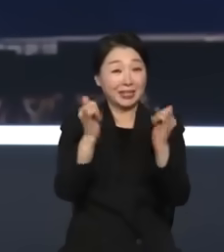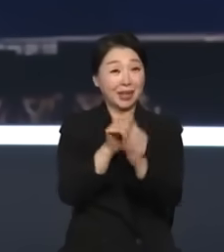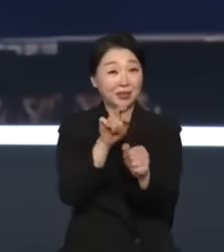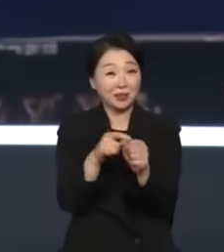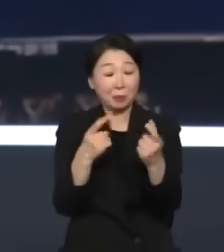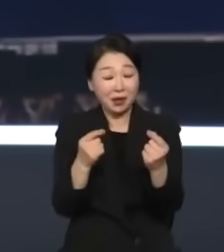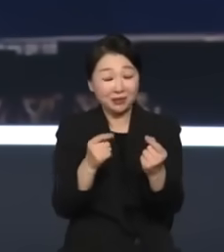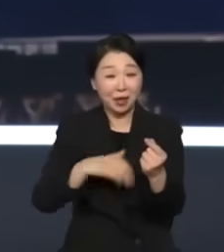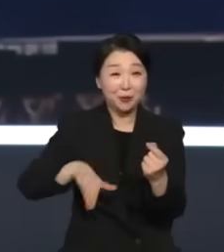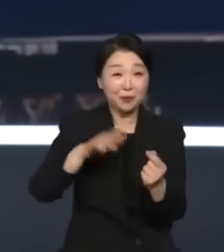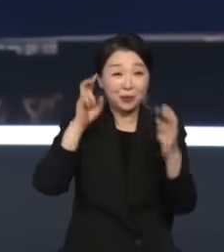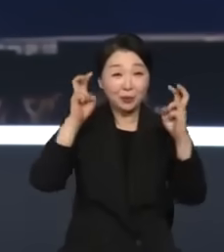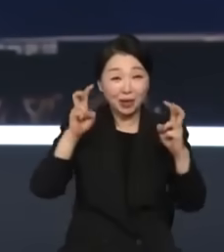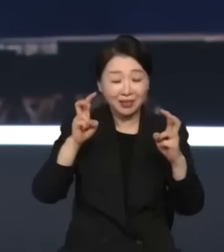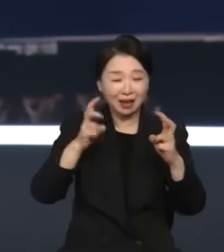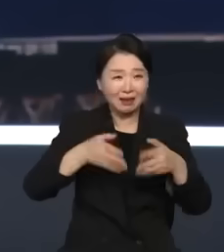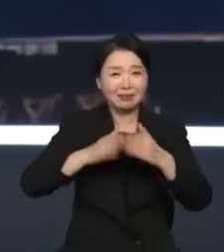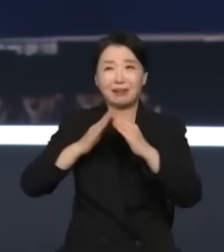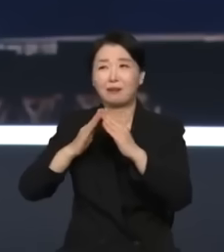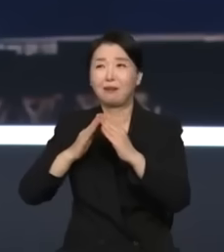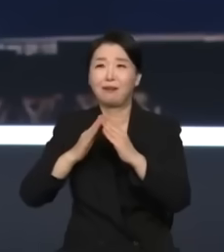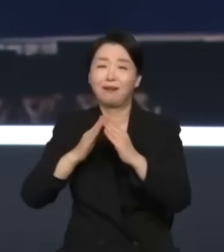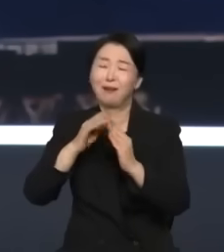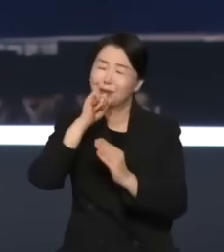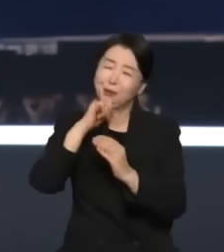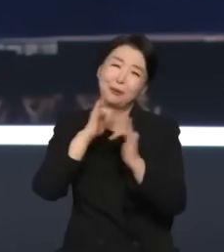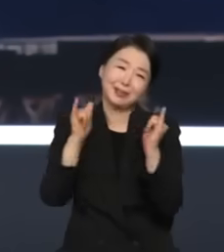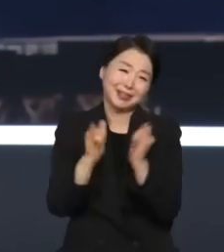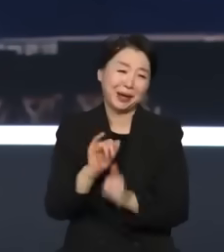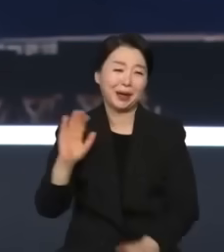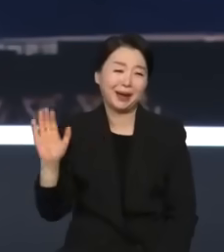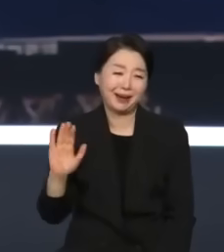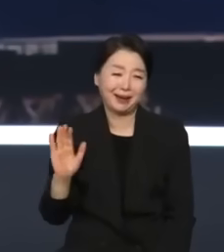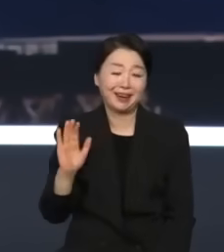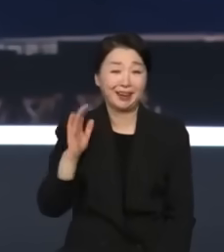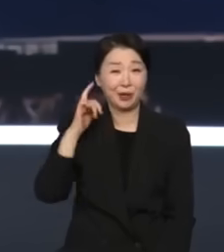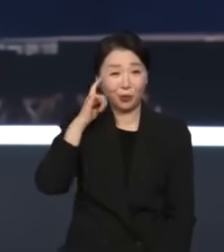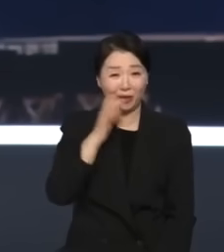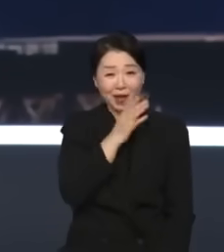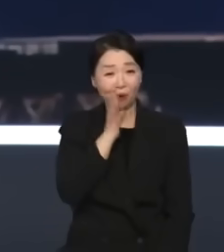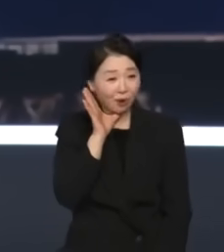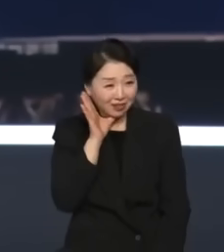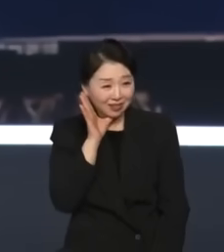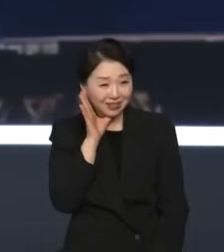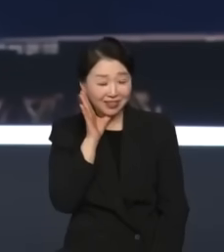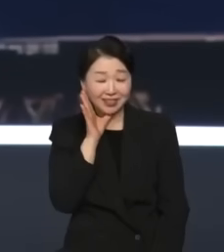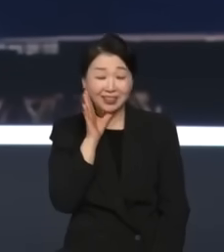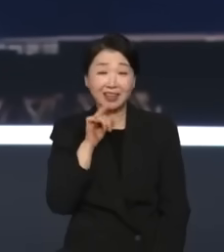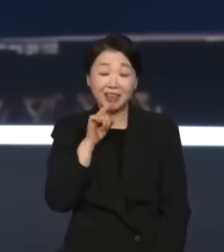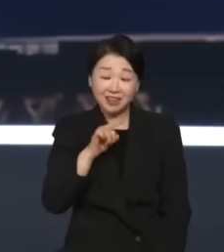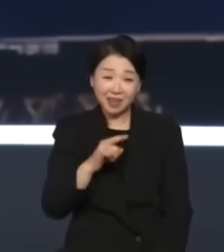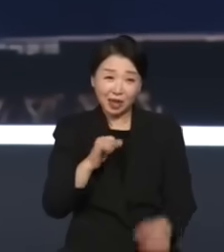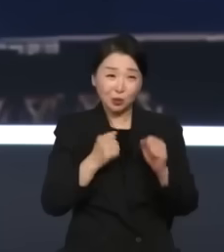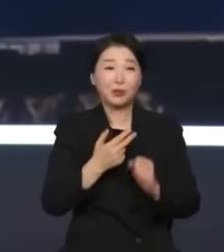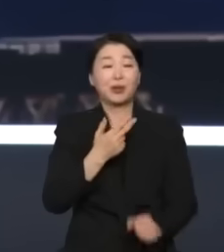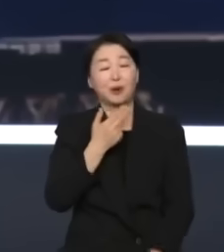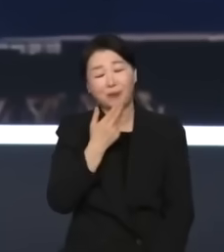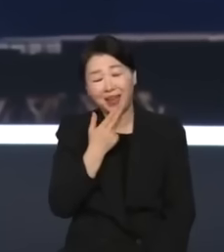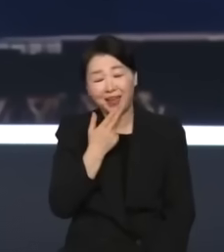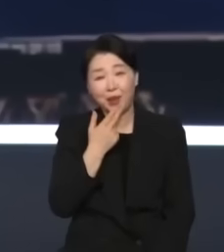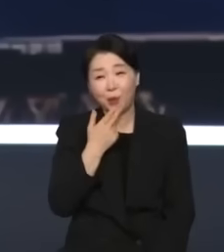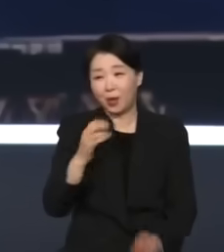많이 생겨나는 건 결코 좋은 사회가 아닌 것 같거든요. 오히려 어르신들이 이 세상에서 존재하지 않도록 사회가 좀 더